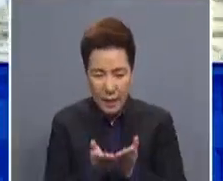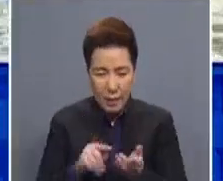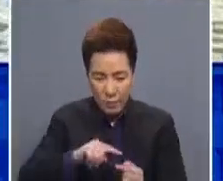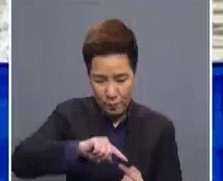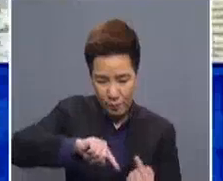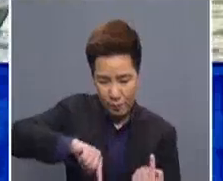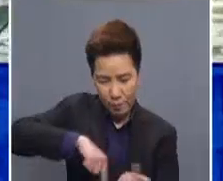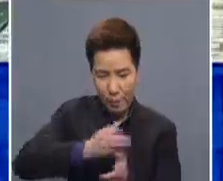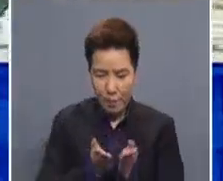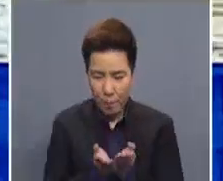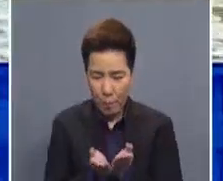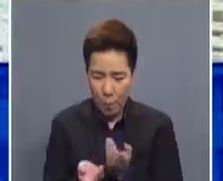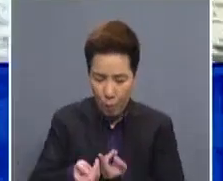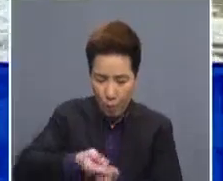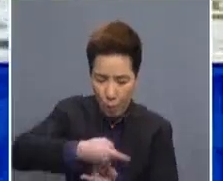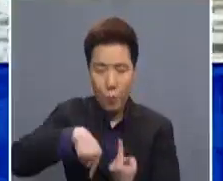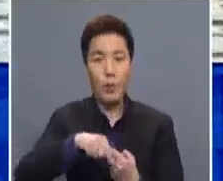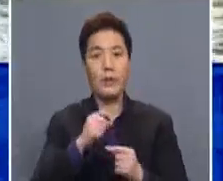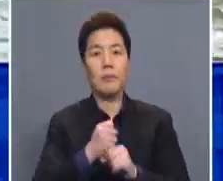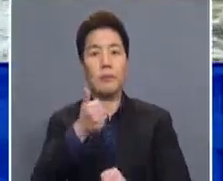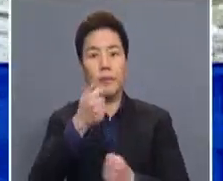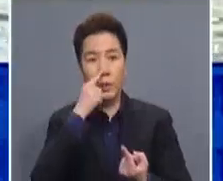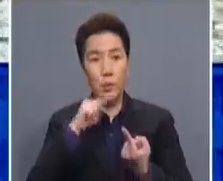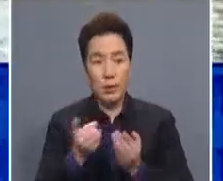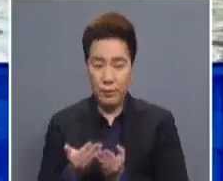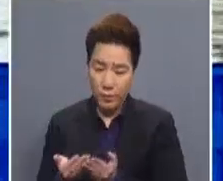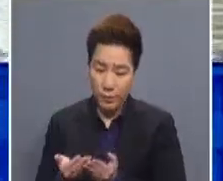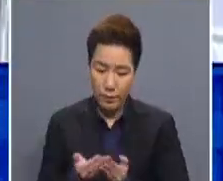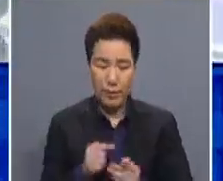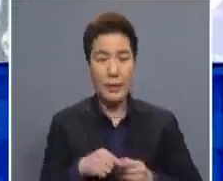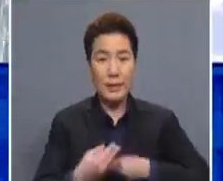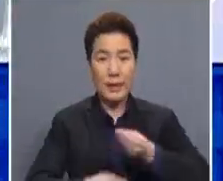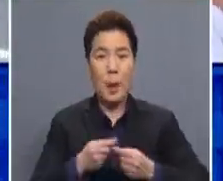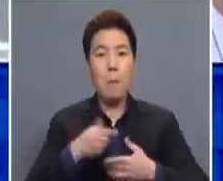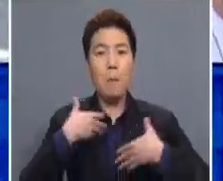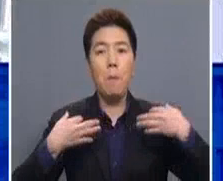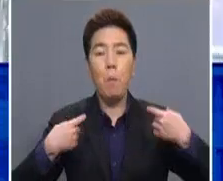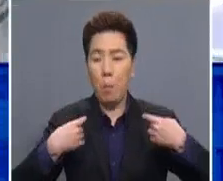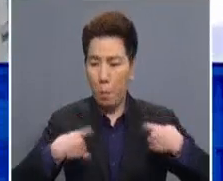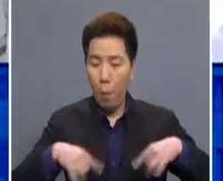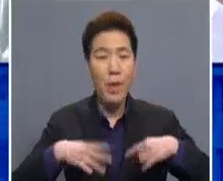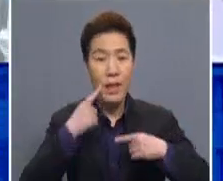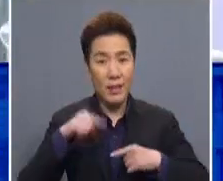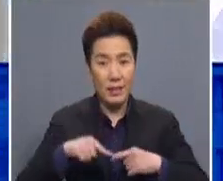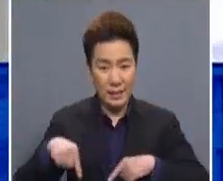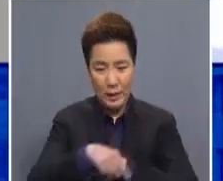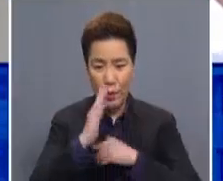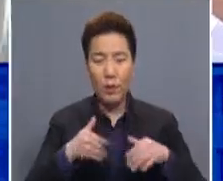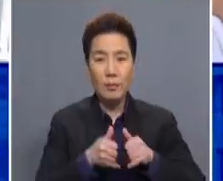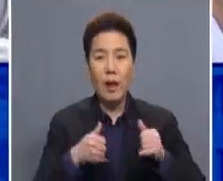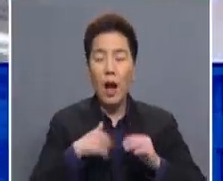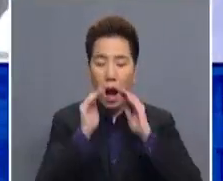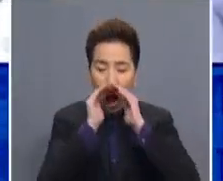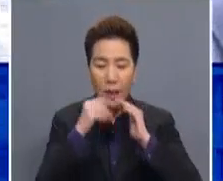360องศาก็ทำได้นะฮะโดยบรรยากาศระหว่างที่เรือผ่านตลาดโบ๊เบ๊ค่ะเขาบอกว่ามีประชาชนลิงฟ้องเนี่ย